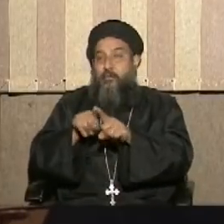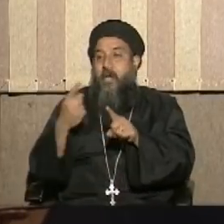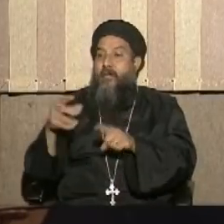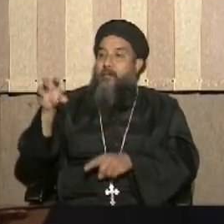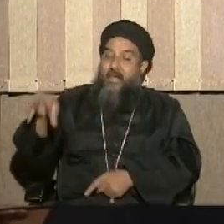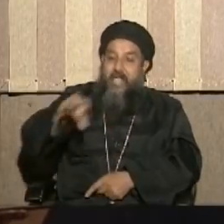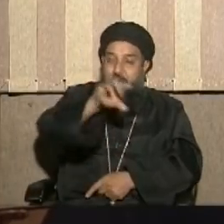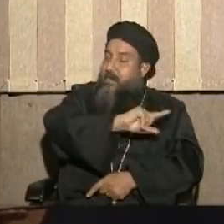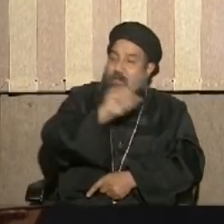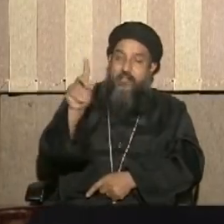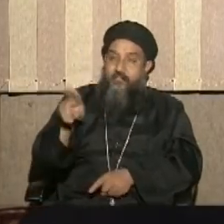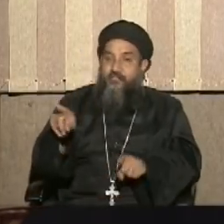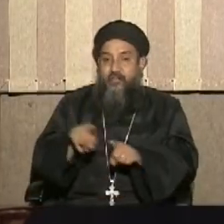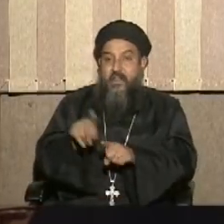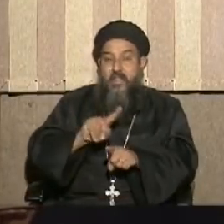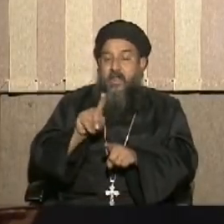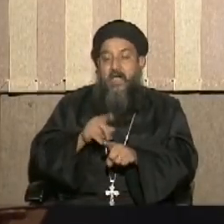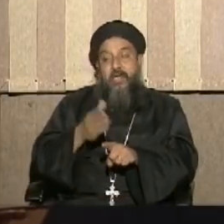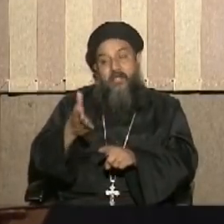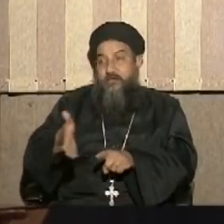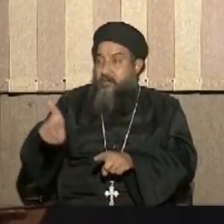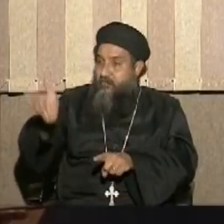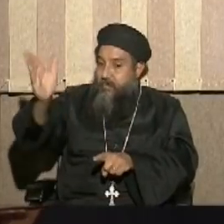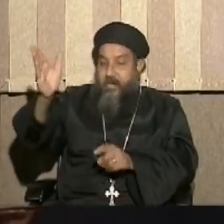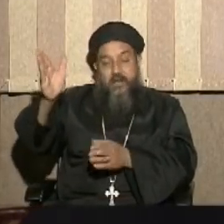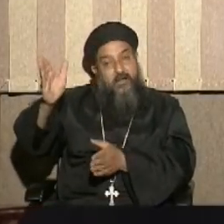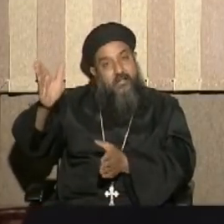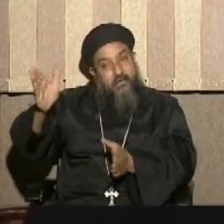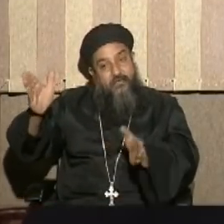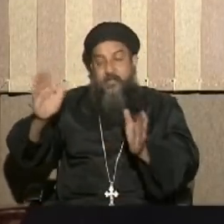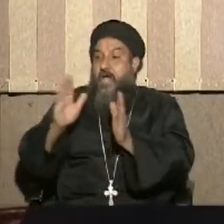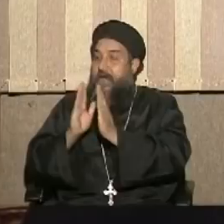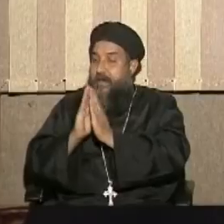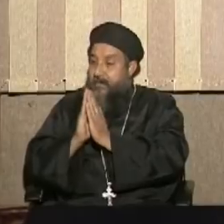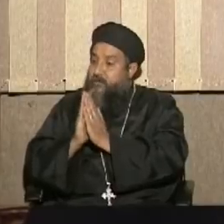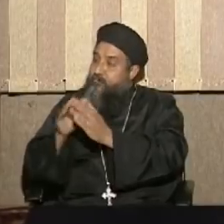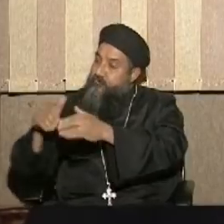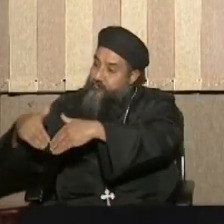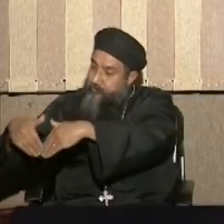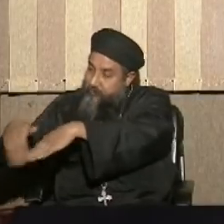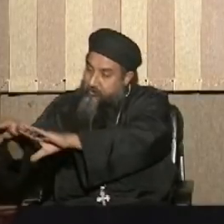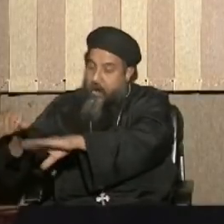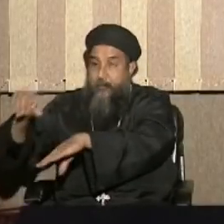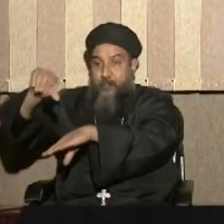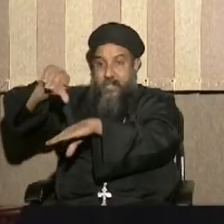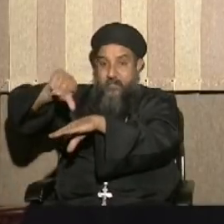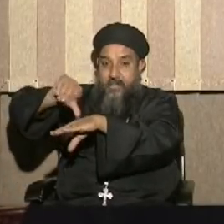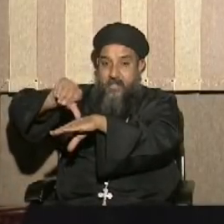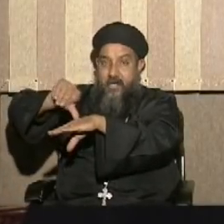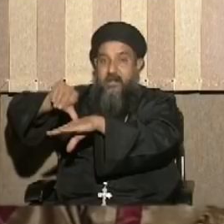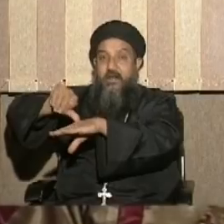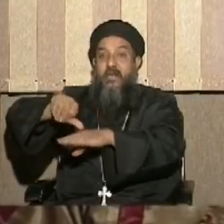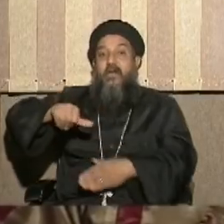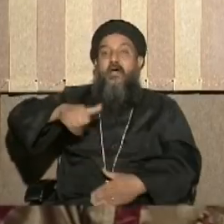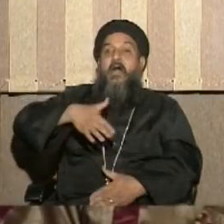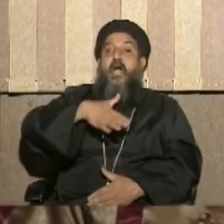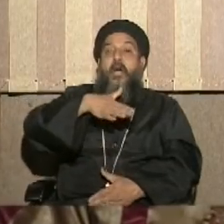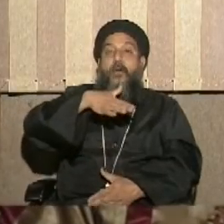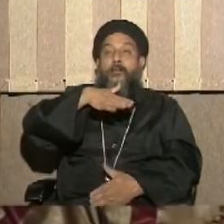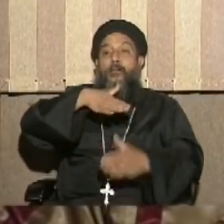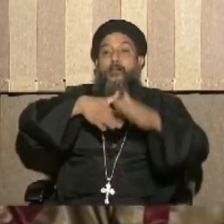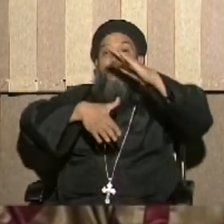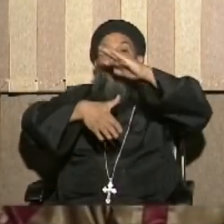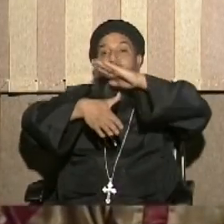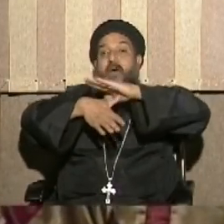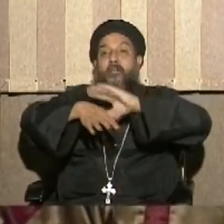بين الكرسيين. بكل حب ولطف اعتذر عن كرسي القسطنطينية وأصبحنا من غير راعي. أيوة، طب